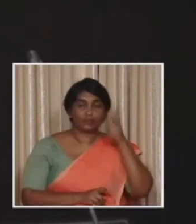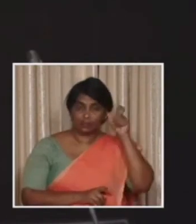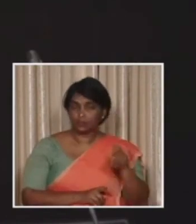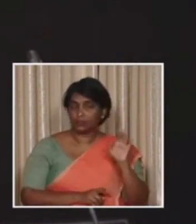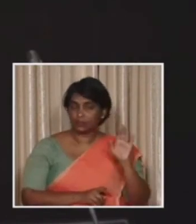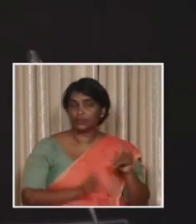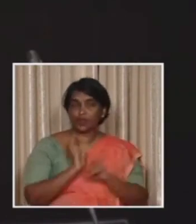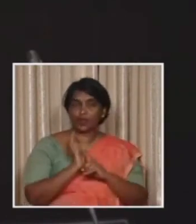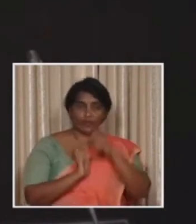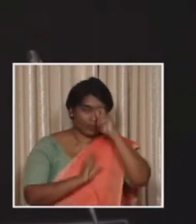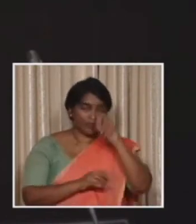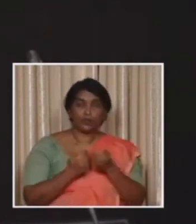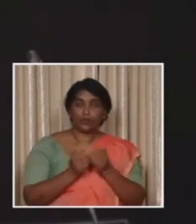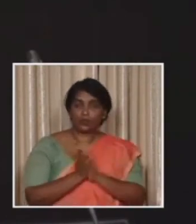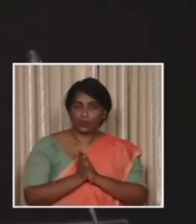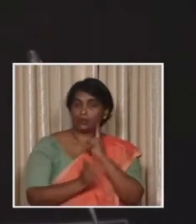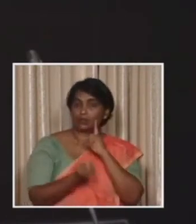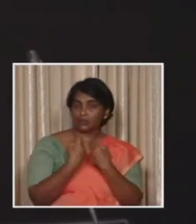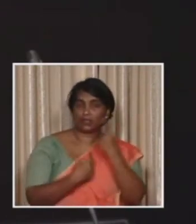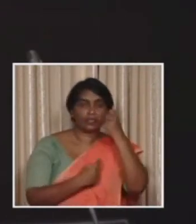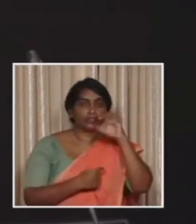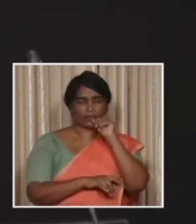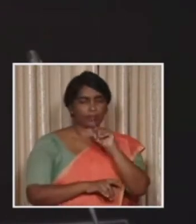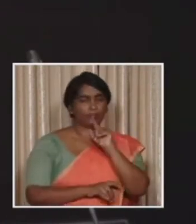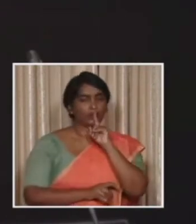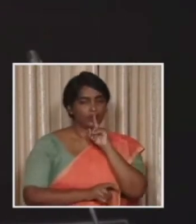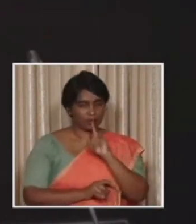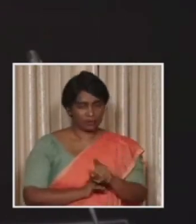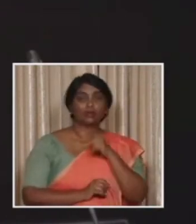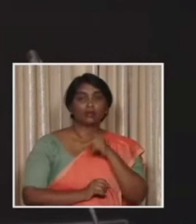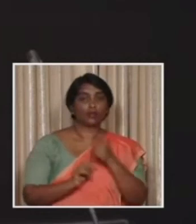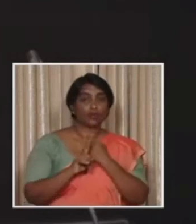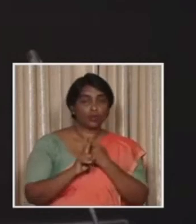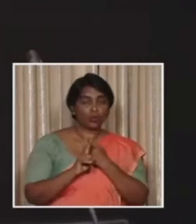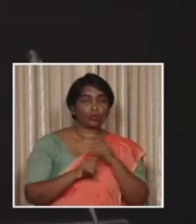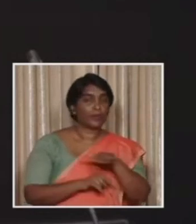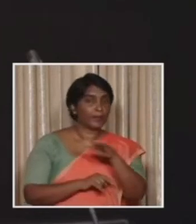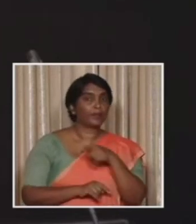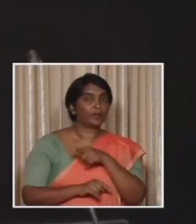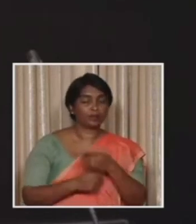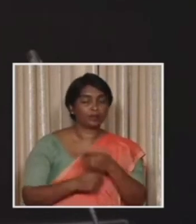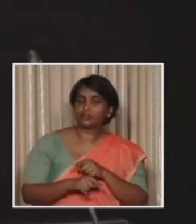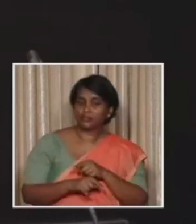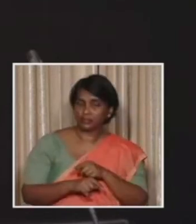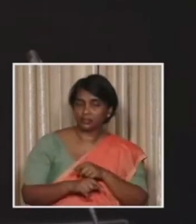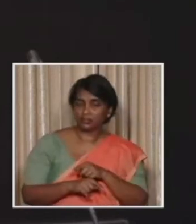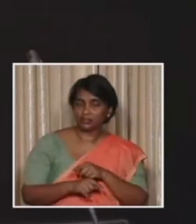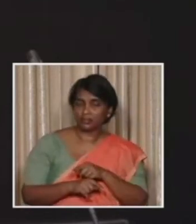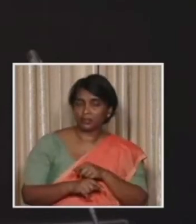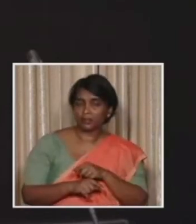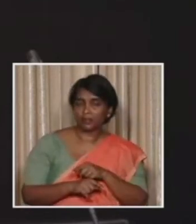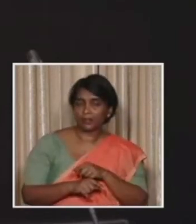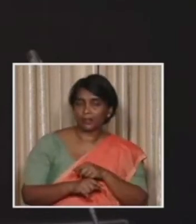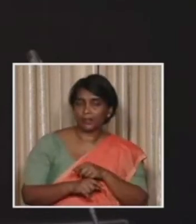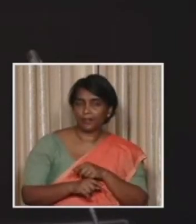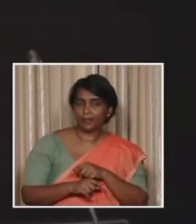ஆராய்ச்சியாளர் தன்னுடைய ஆய்விலே 1905 மிக தெளிவாக சொல்லுகின்றார். குருந்தூர் மலையிலே தாங்கள் செய்த ஆய்வின்படி அங்கே சதுர